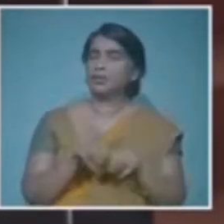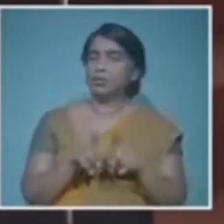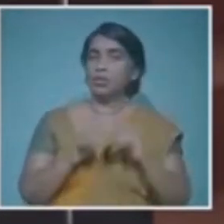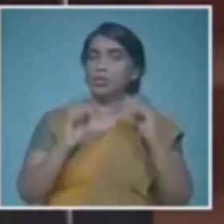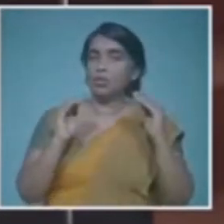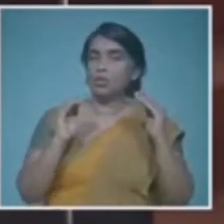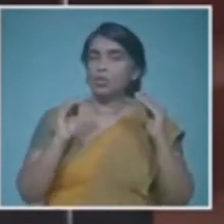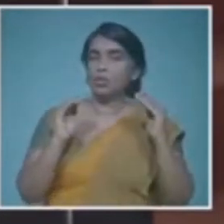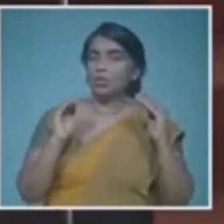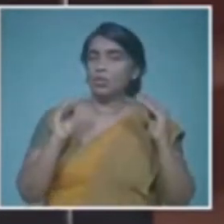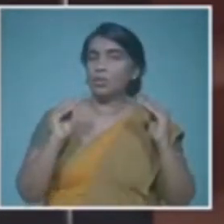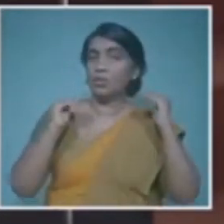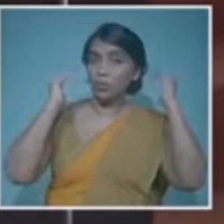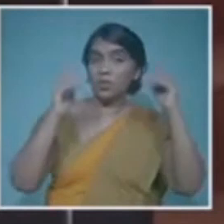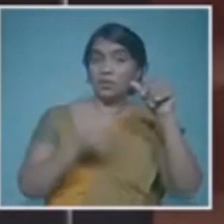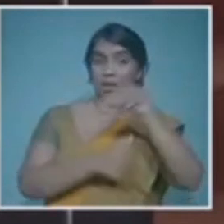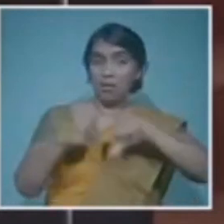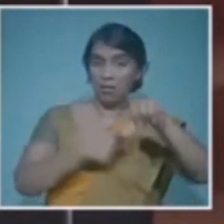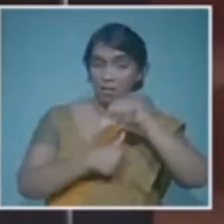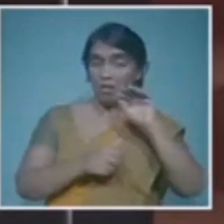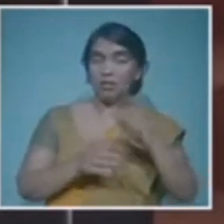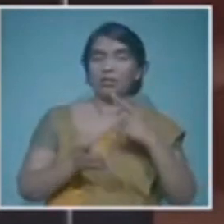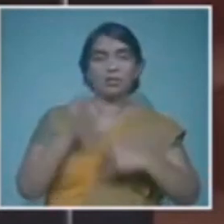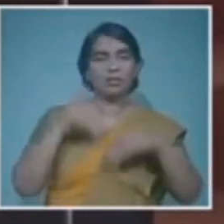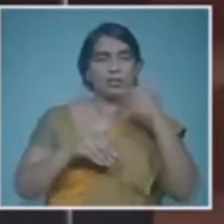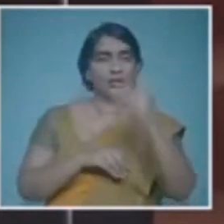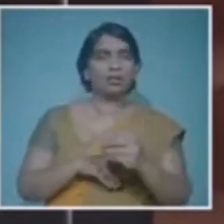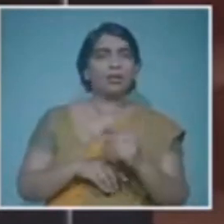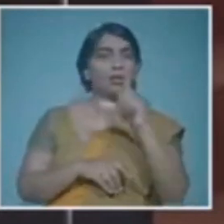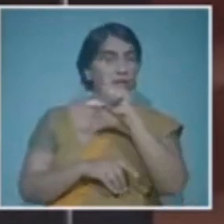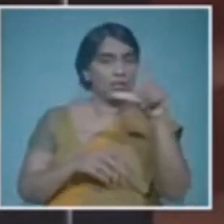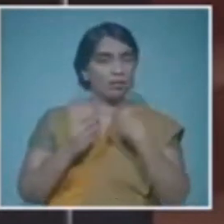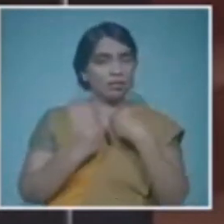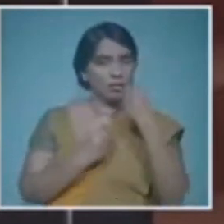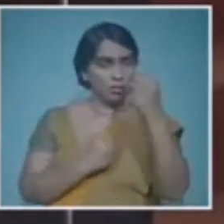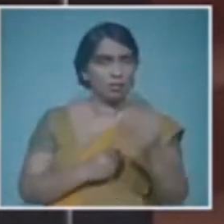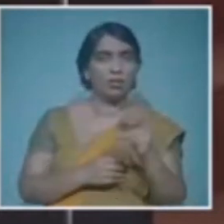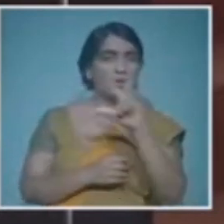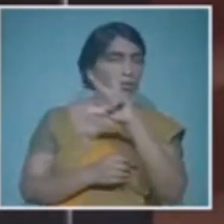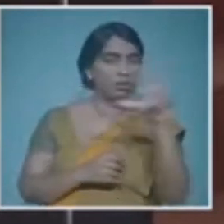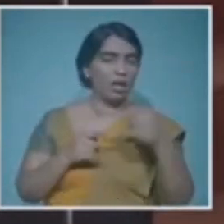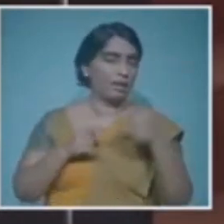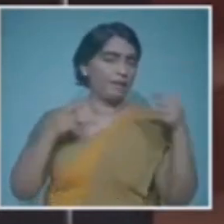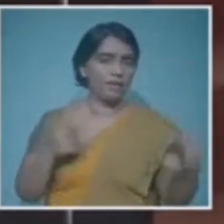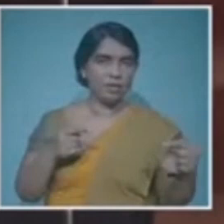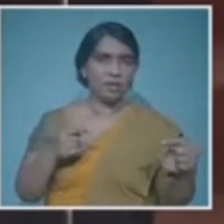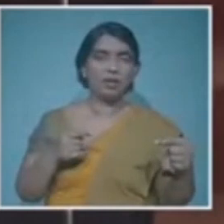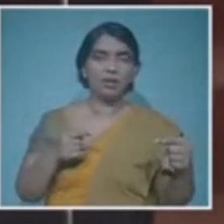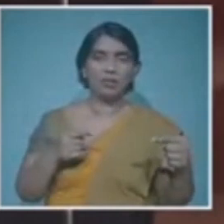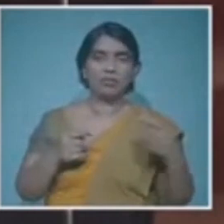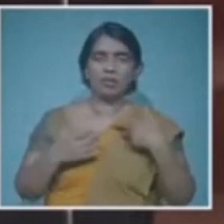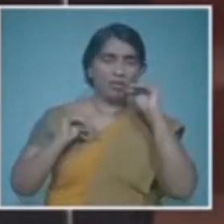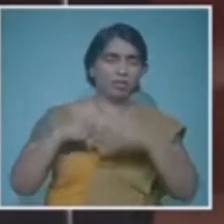උසස් ආයතනවල ස්වාධීනත්වයේ මම ඡන්ද දුන්නා. මම 14 දුන්නා. අපි 18ට විරුද්ධ වුණා. අපි දැකිටල